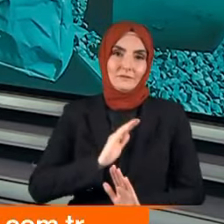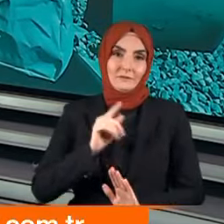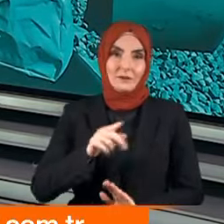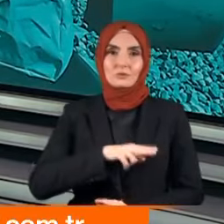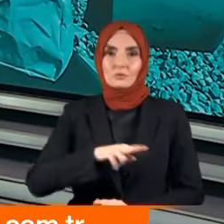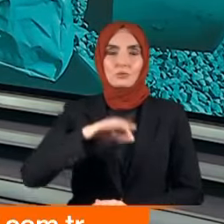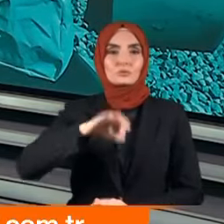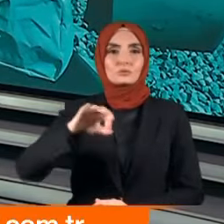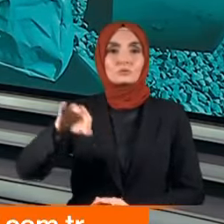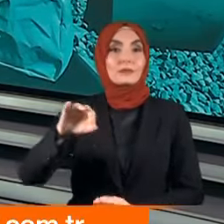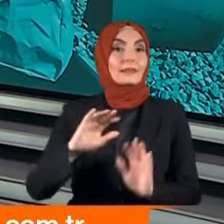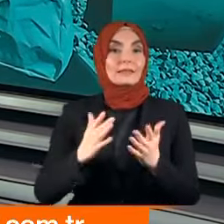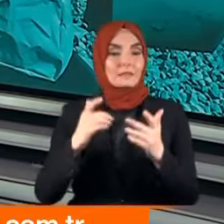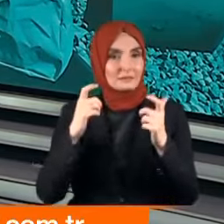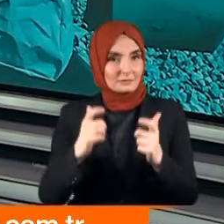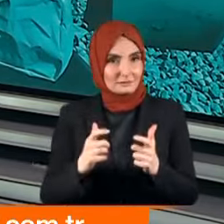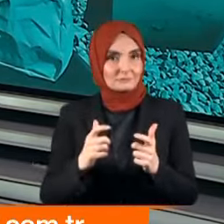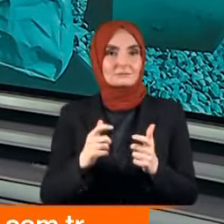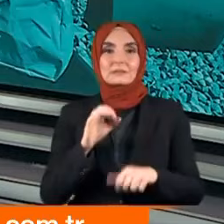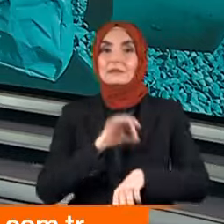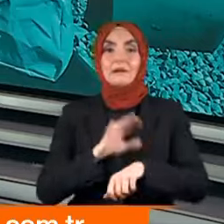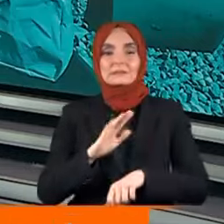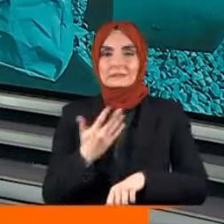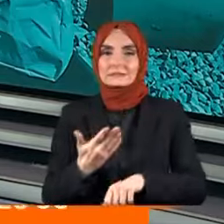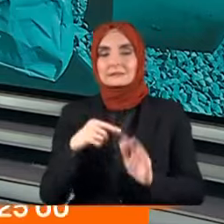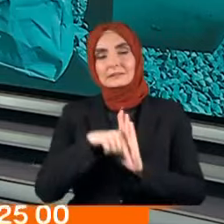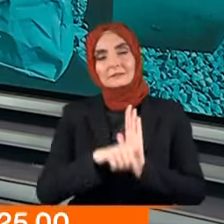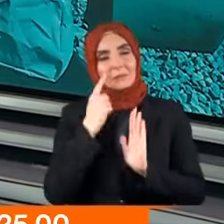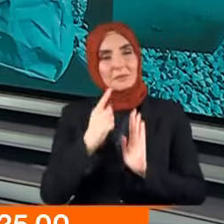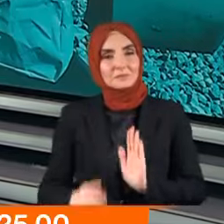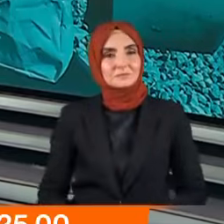geçecek ve seferler arası kaç dakika olacak? Ayrıntılar geliyor.